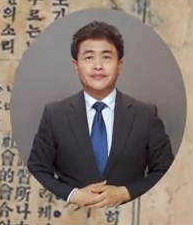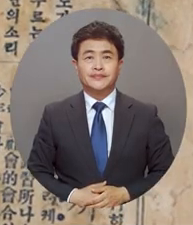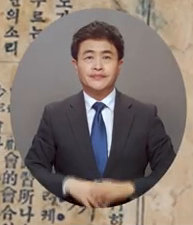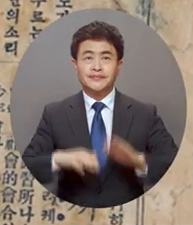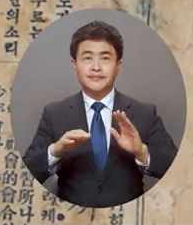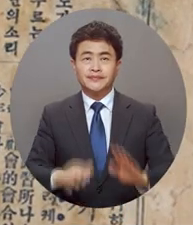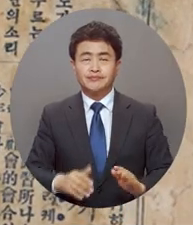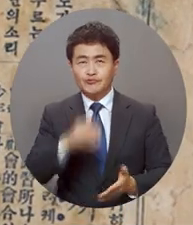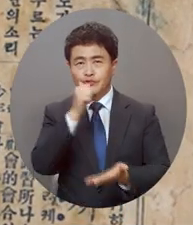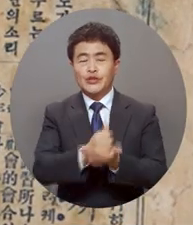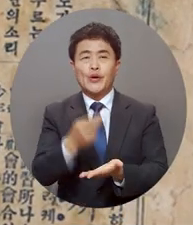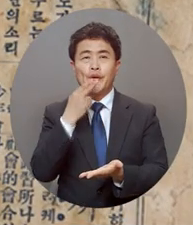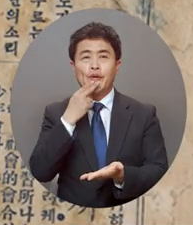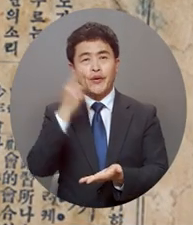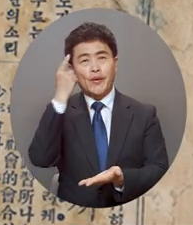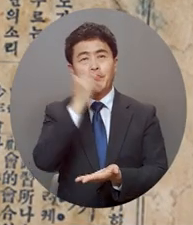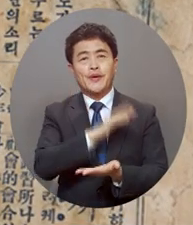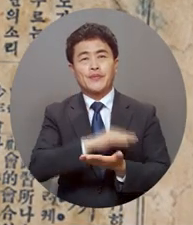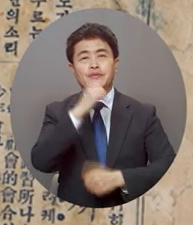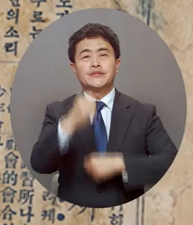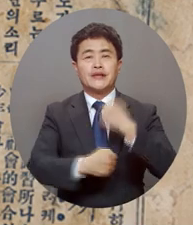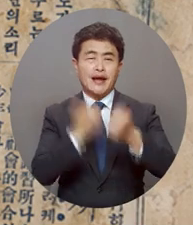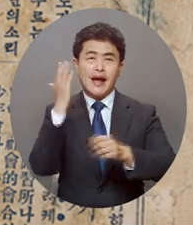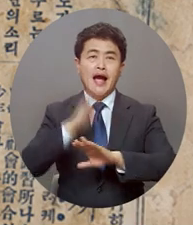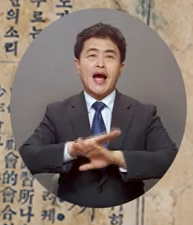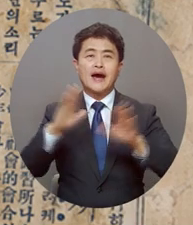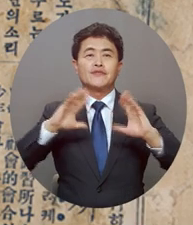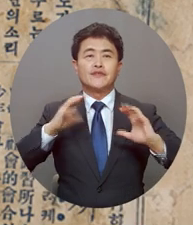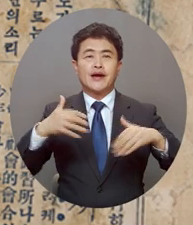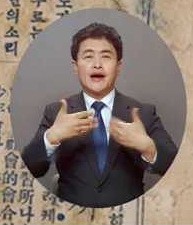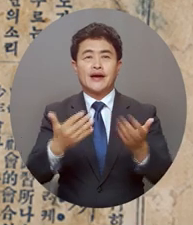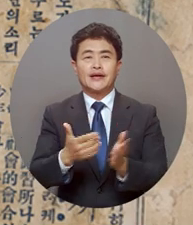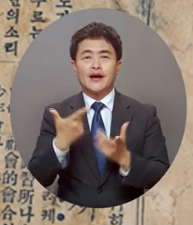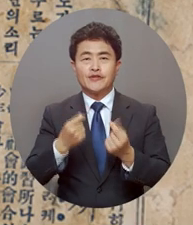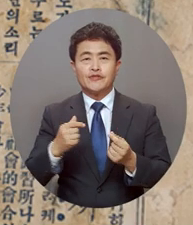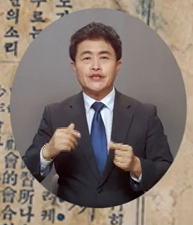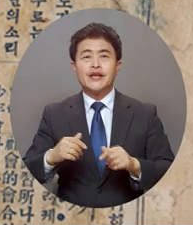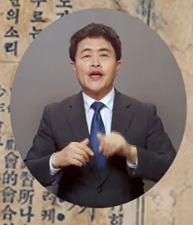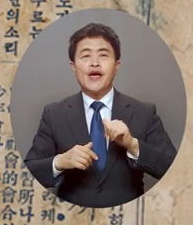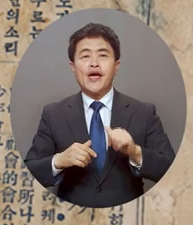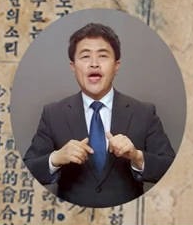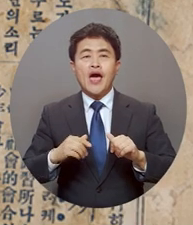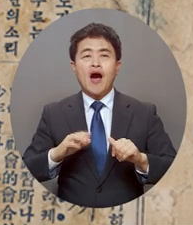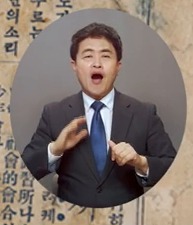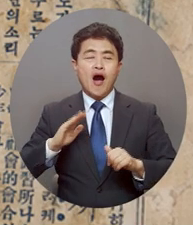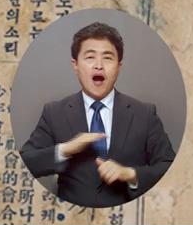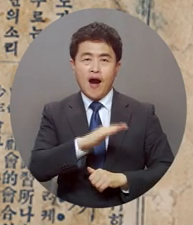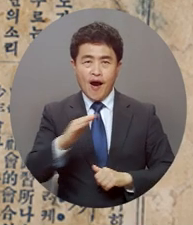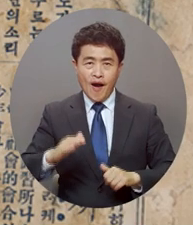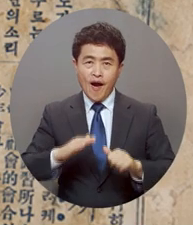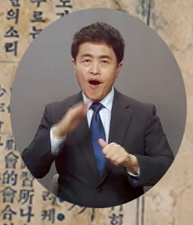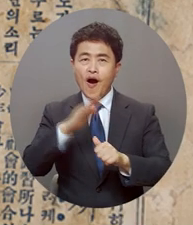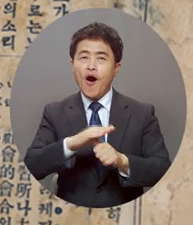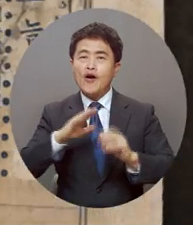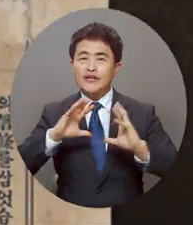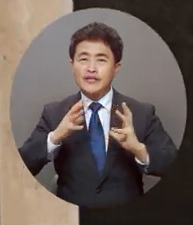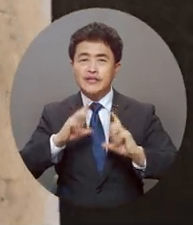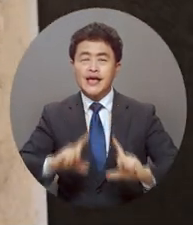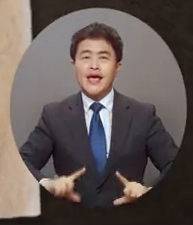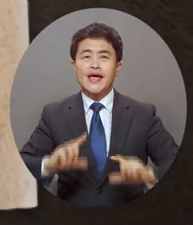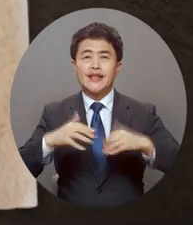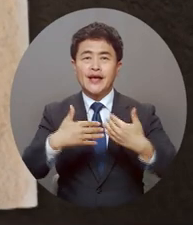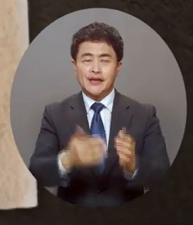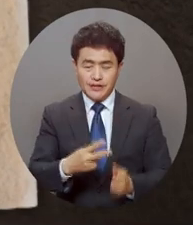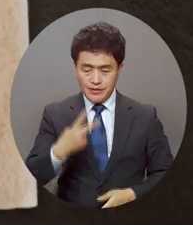죄 없고 평화롭고 자유로운 하늘나라. 그것은 우리 어린이의 나라입니다. 1923년